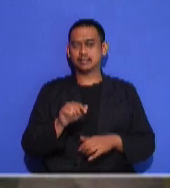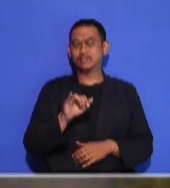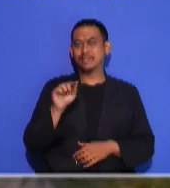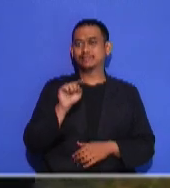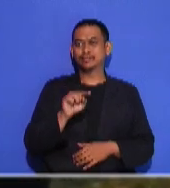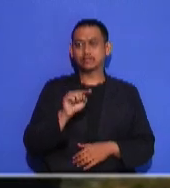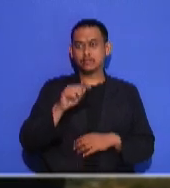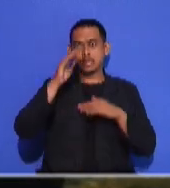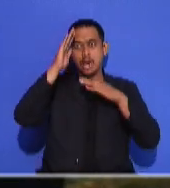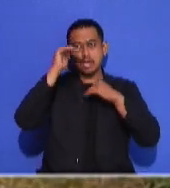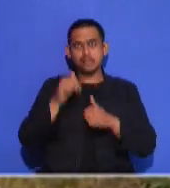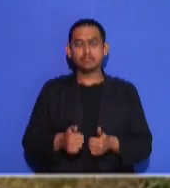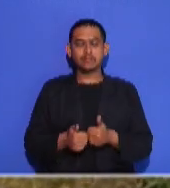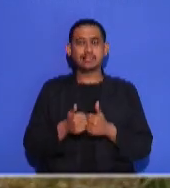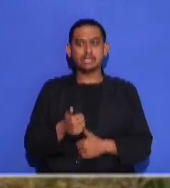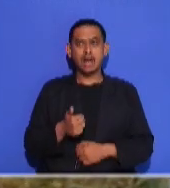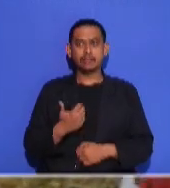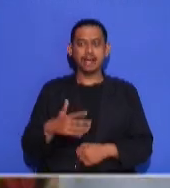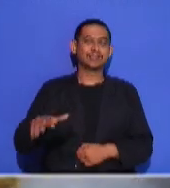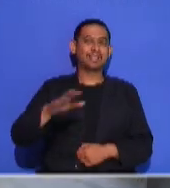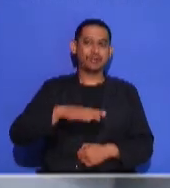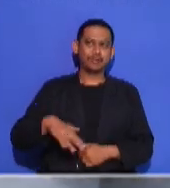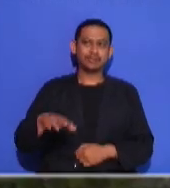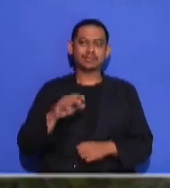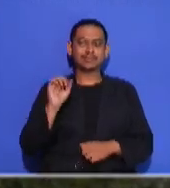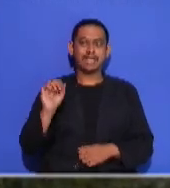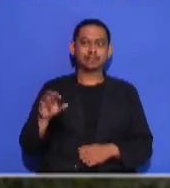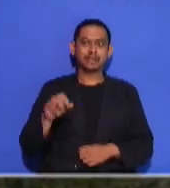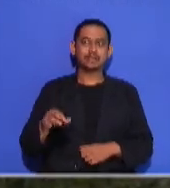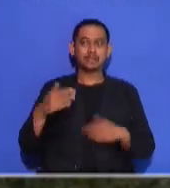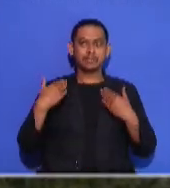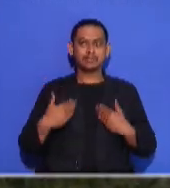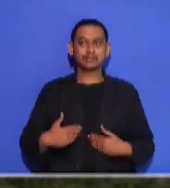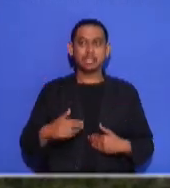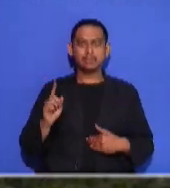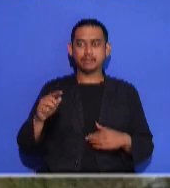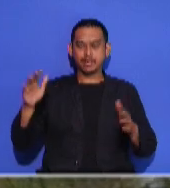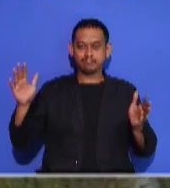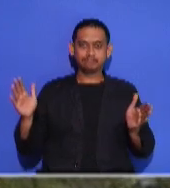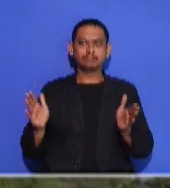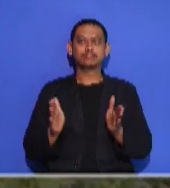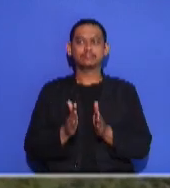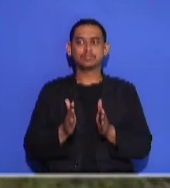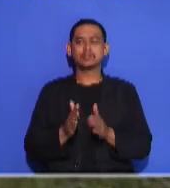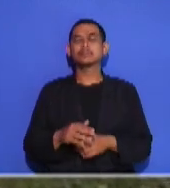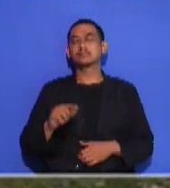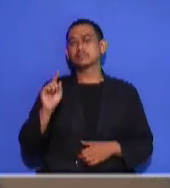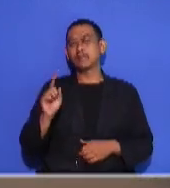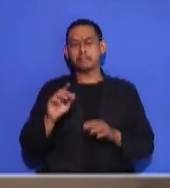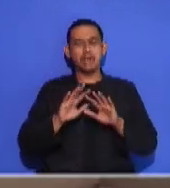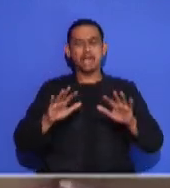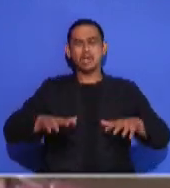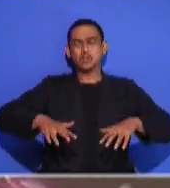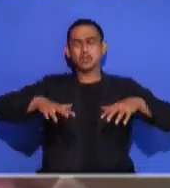diharapkan mampu membuat kawasan Mejing Kidul terbebas dari sampah masyarakat yang selama ini tertutup semak belukar